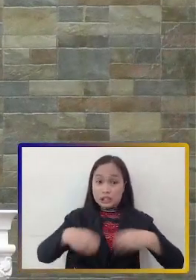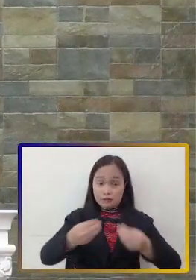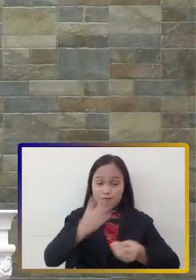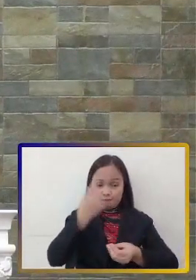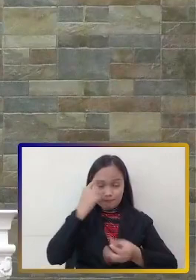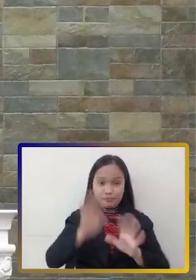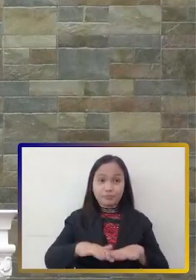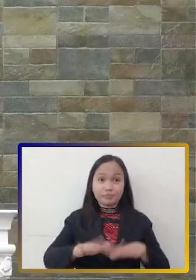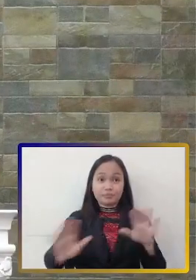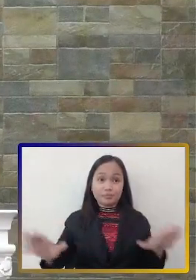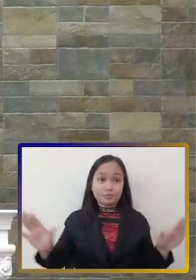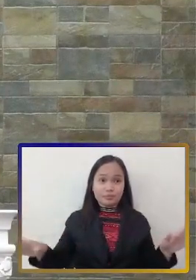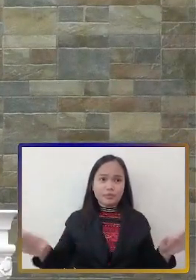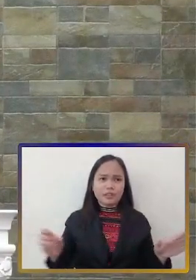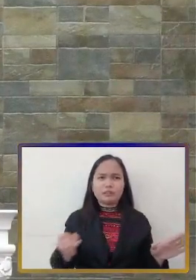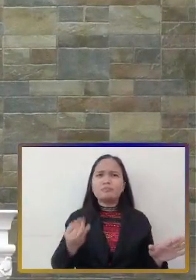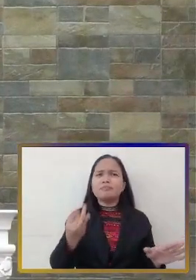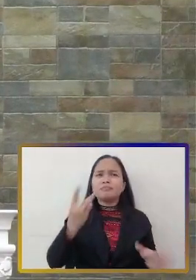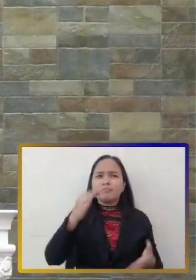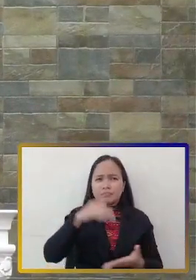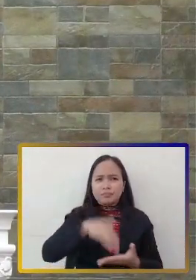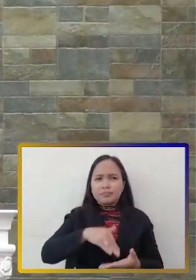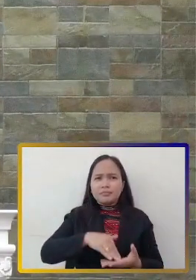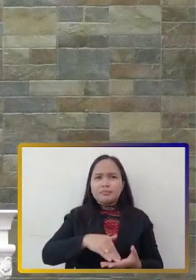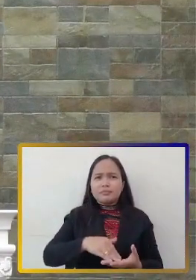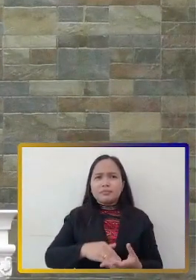Again, paikutan natin, kapatid,